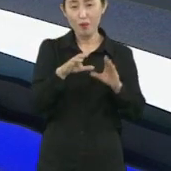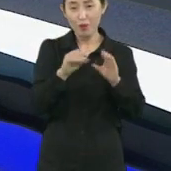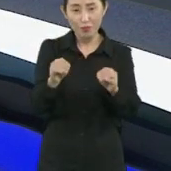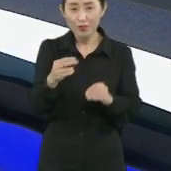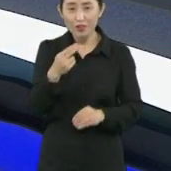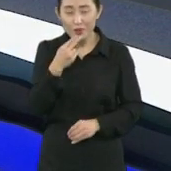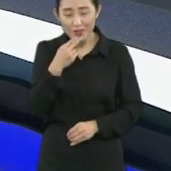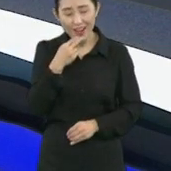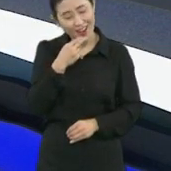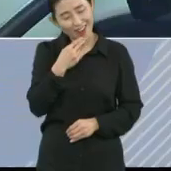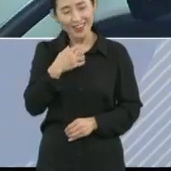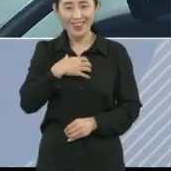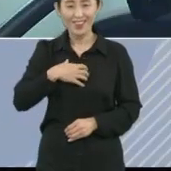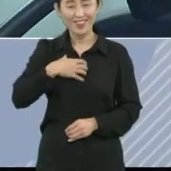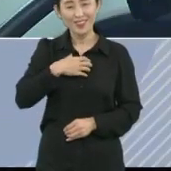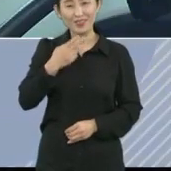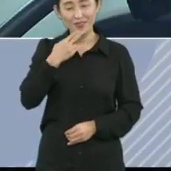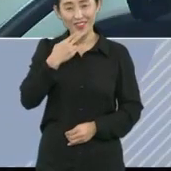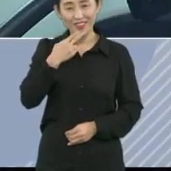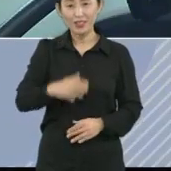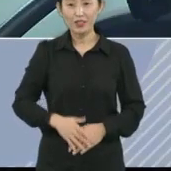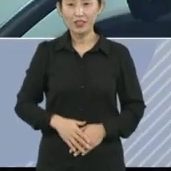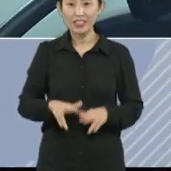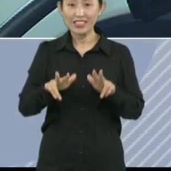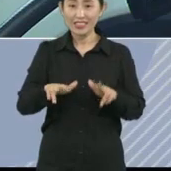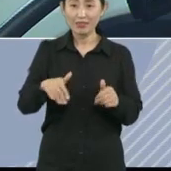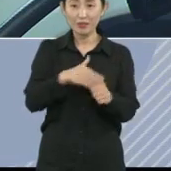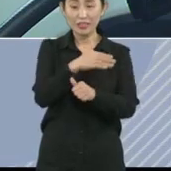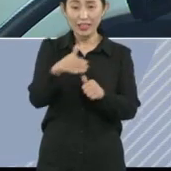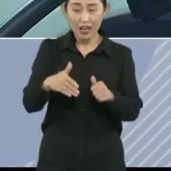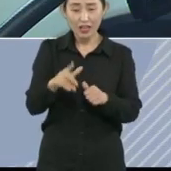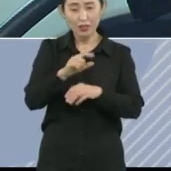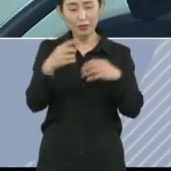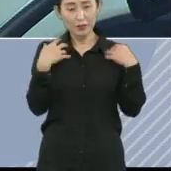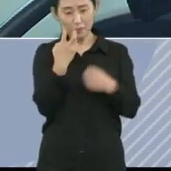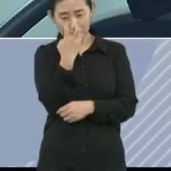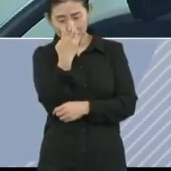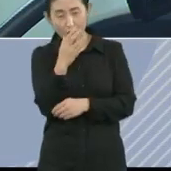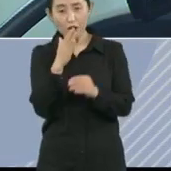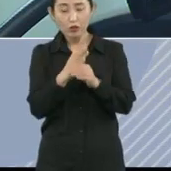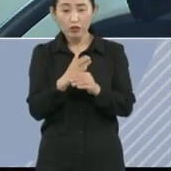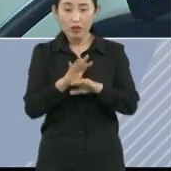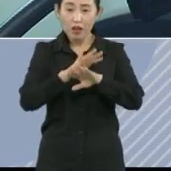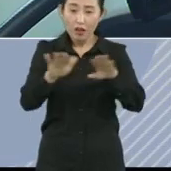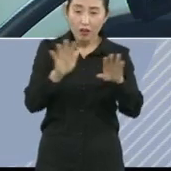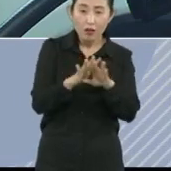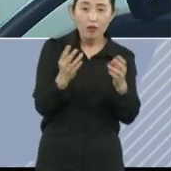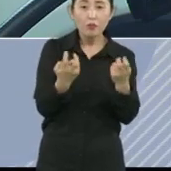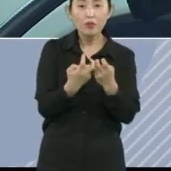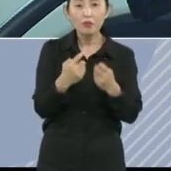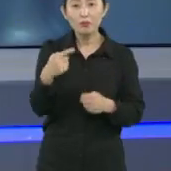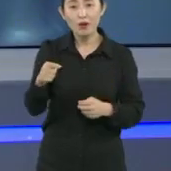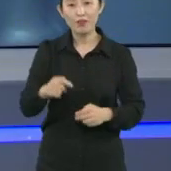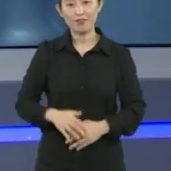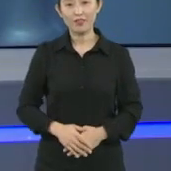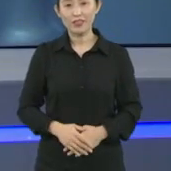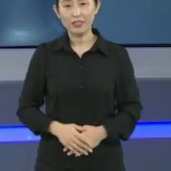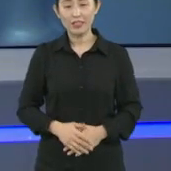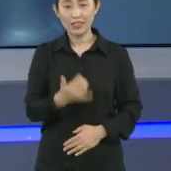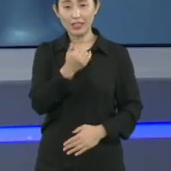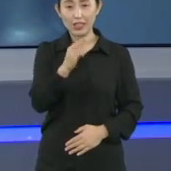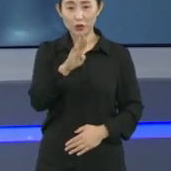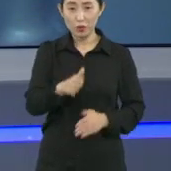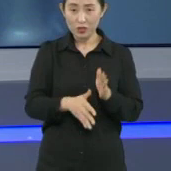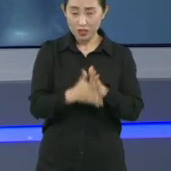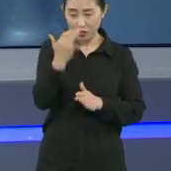걱정 안 해도 되겠습니다. 지금 지자체들이 이 사태를 좀 예의주시하고 있는데 어떤 대책 세우고 있습니까? 네, 그렇습니다.